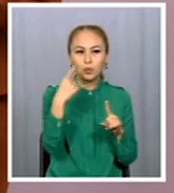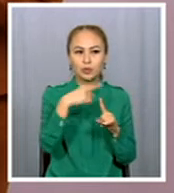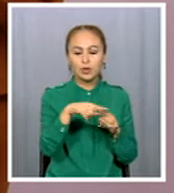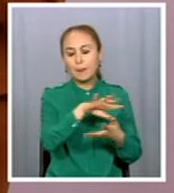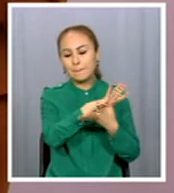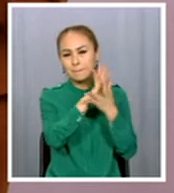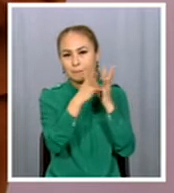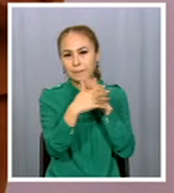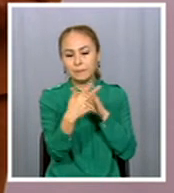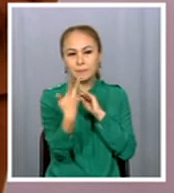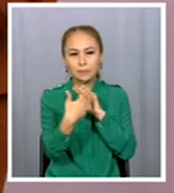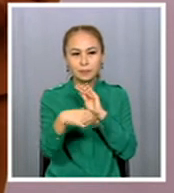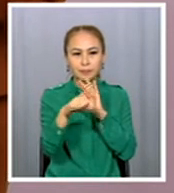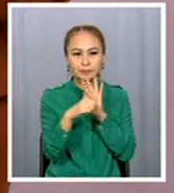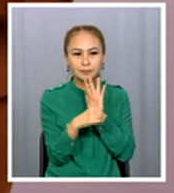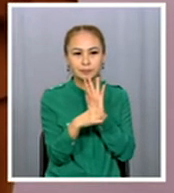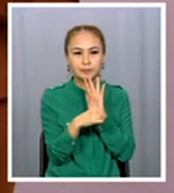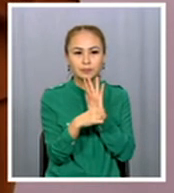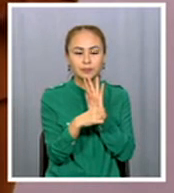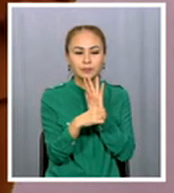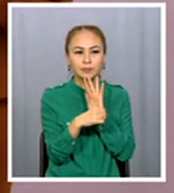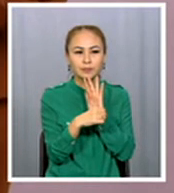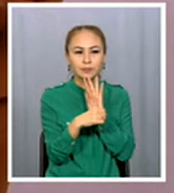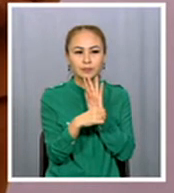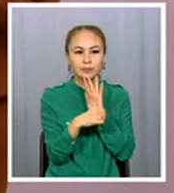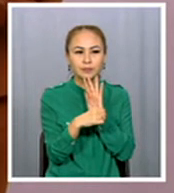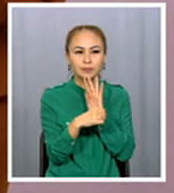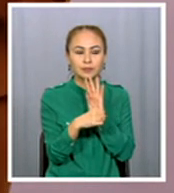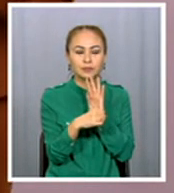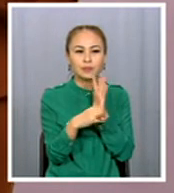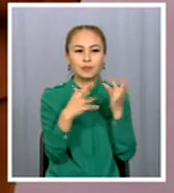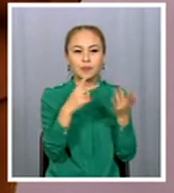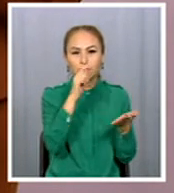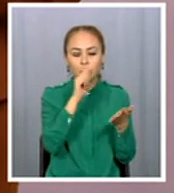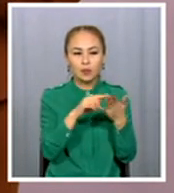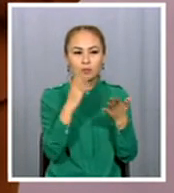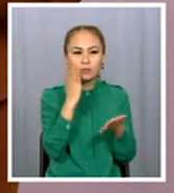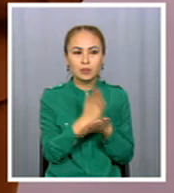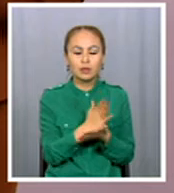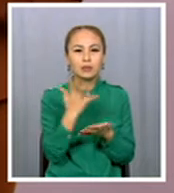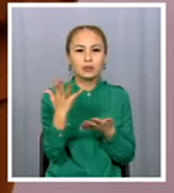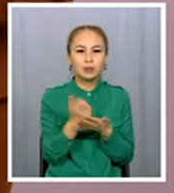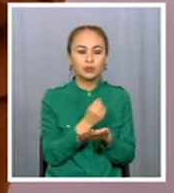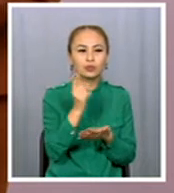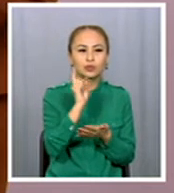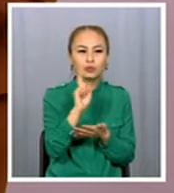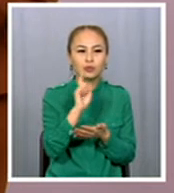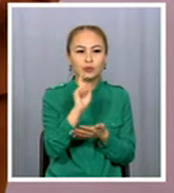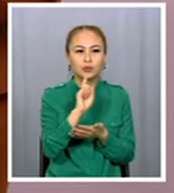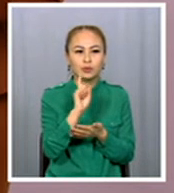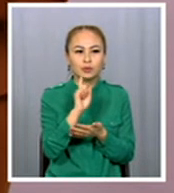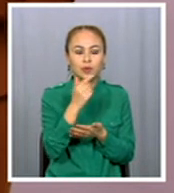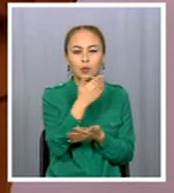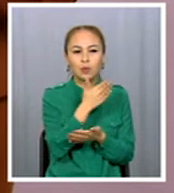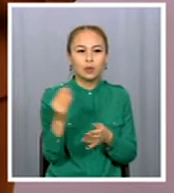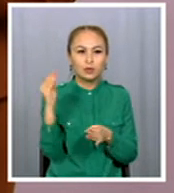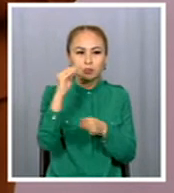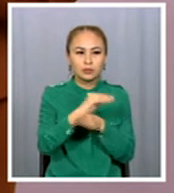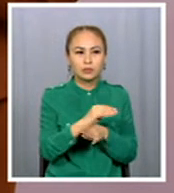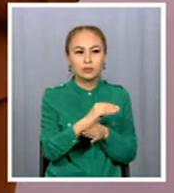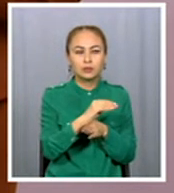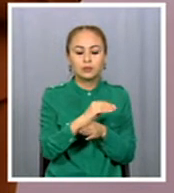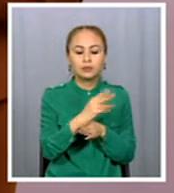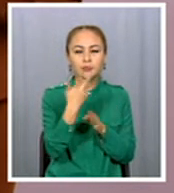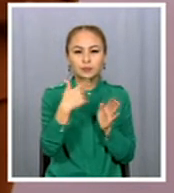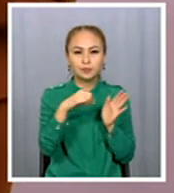барлығы көлдің жағасында неше құс тұрғанын табу үшін оған 36-ны